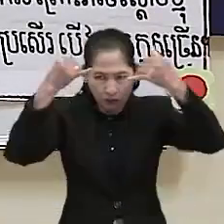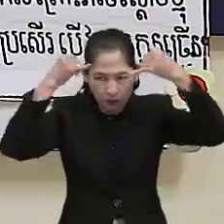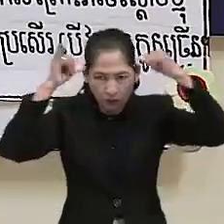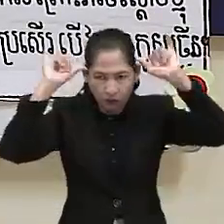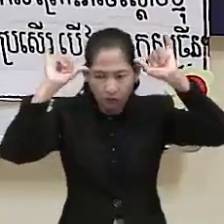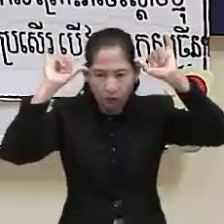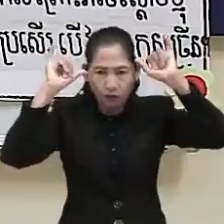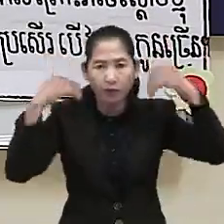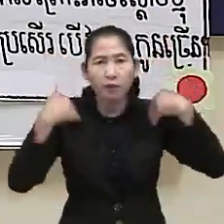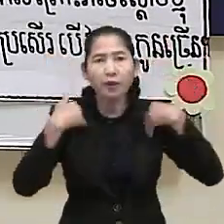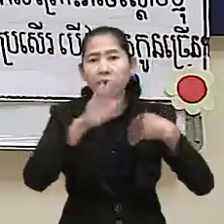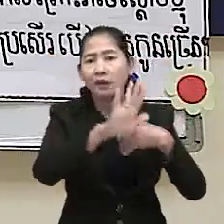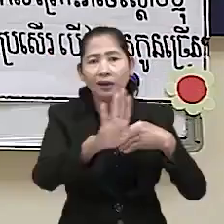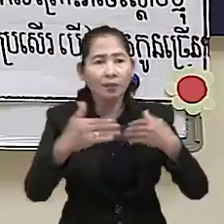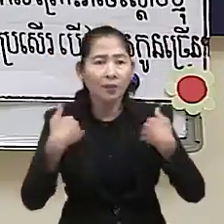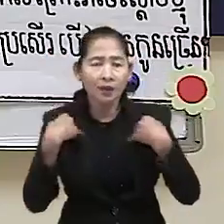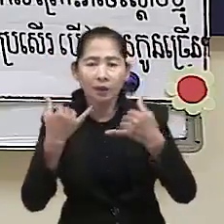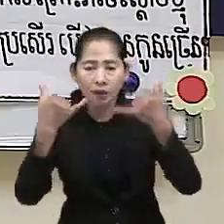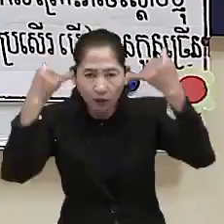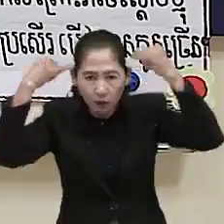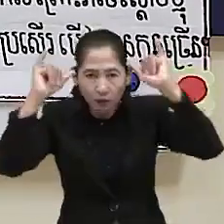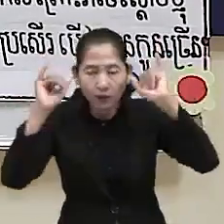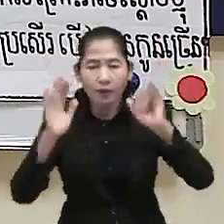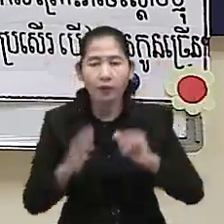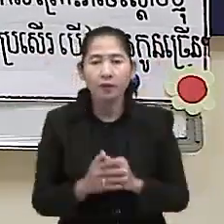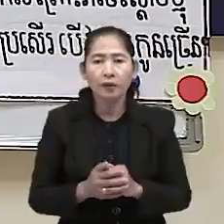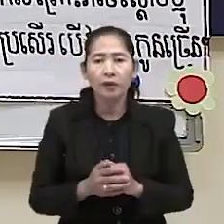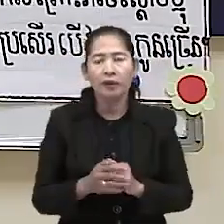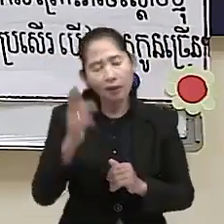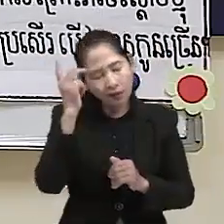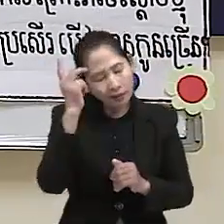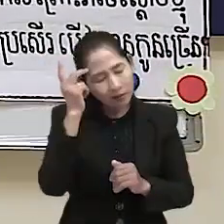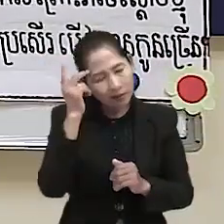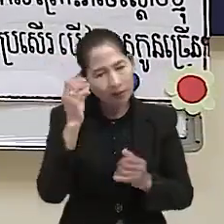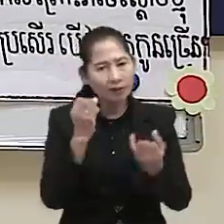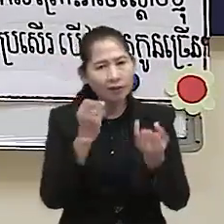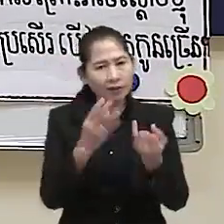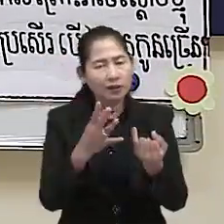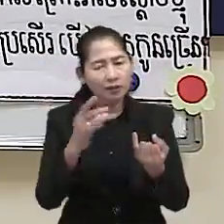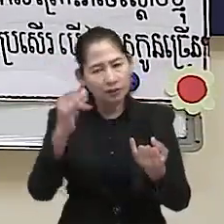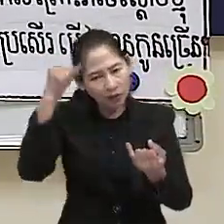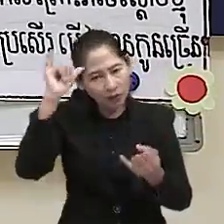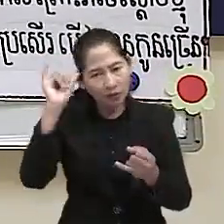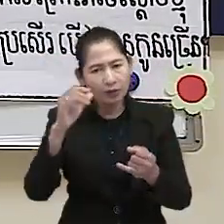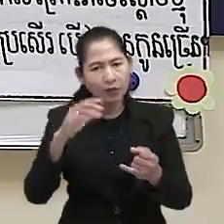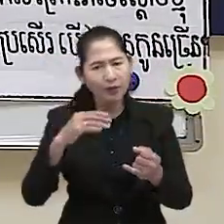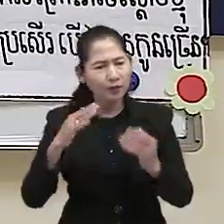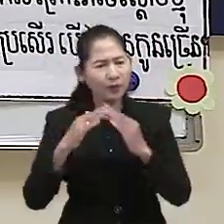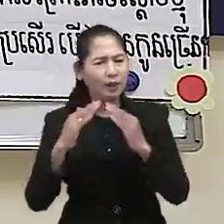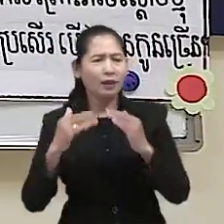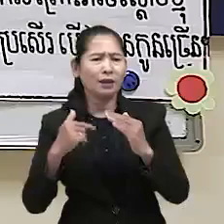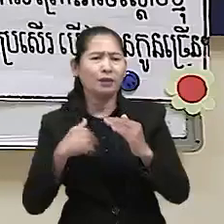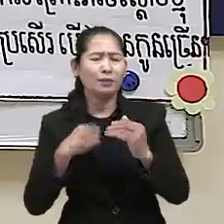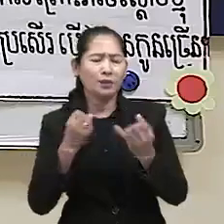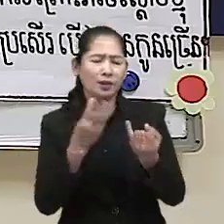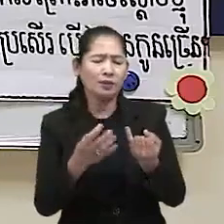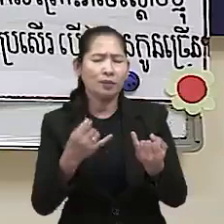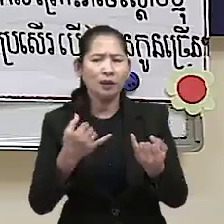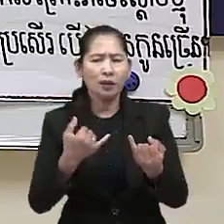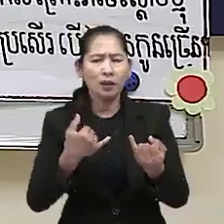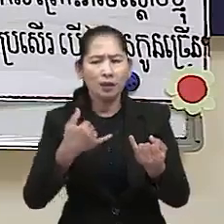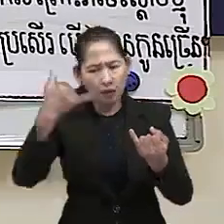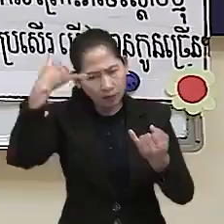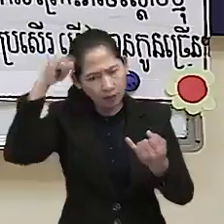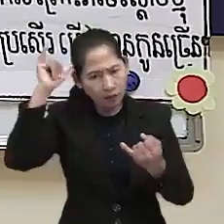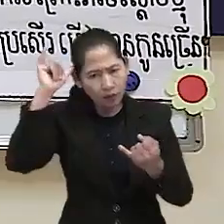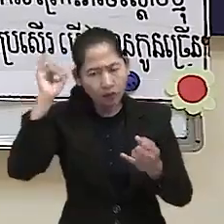ណាកូនណាក៏មានគោទាំងអស់គ្នាគិតមិនទៅបើអត់ចំគោផងអ្ហ៎ខ្ញុំអត់ចំគោផងឯគ្រូអញ្ចឹងតែមិនសរសេរគឺបន្ទុក